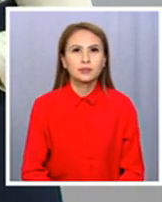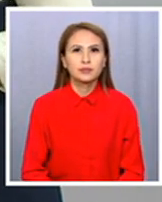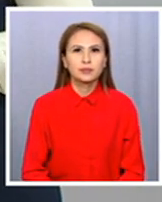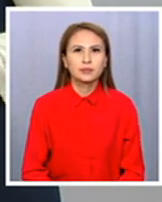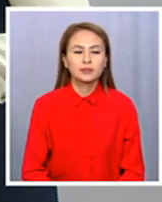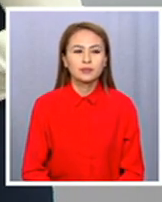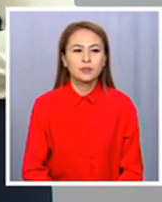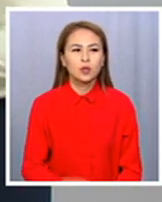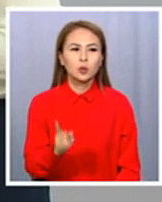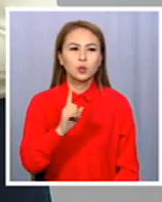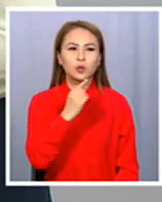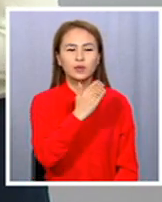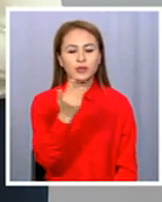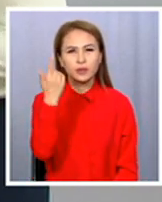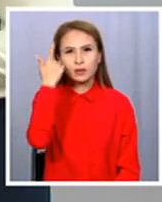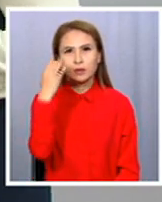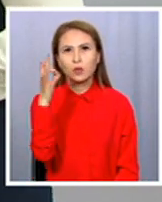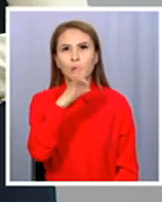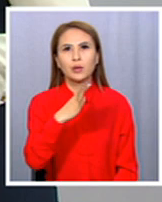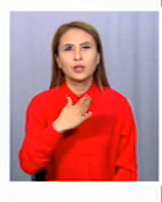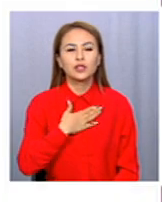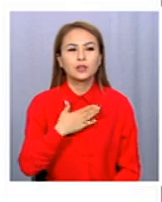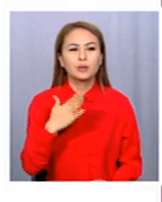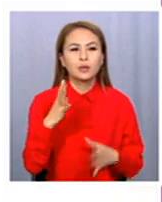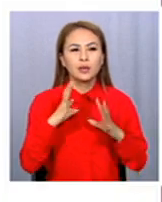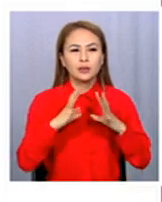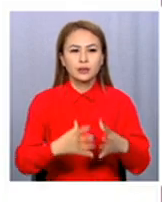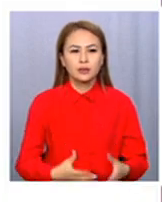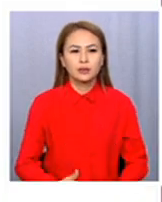Что вы знаете о нашей планете?